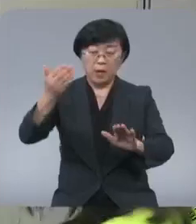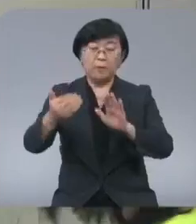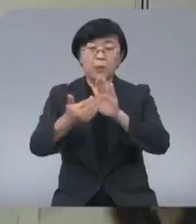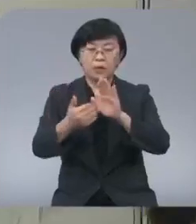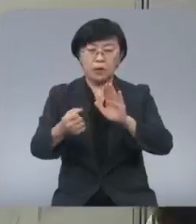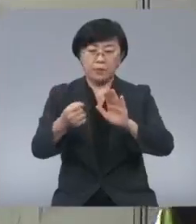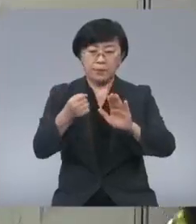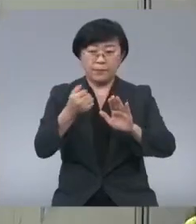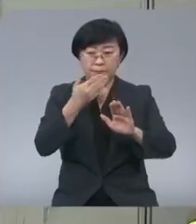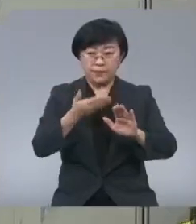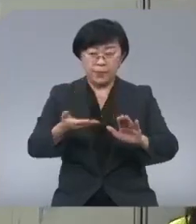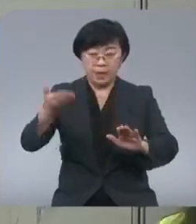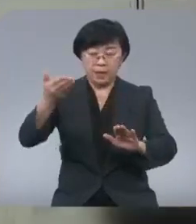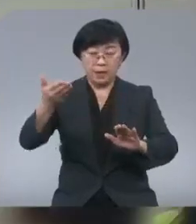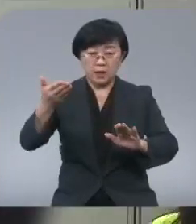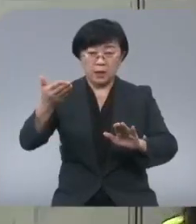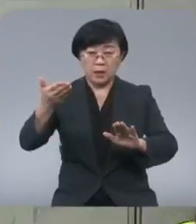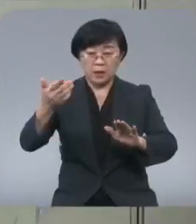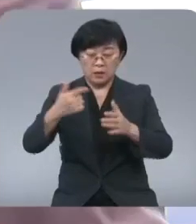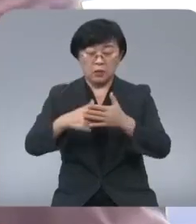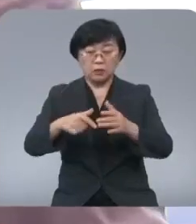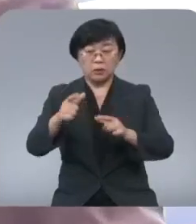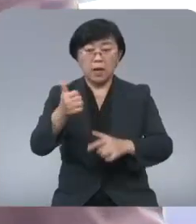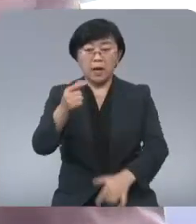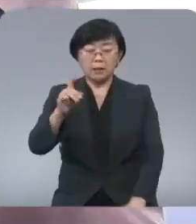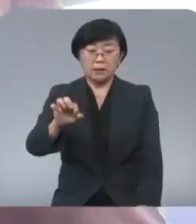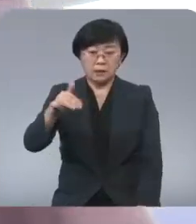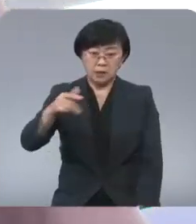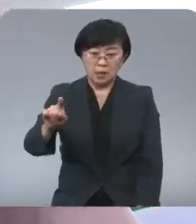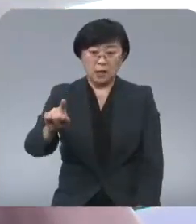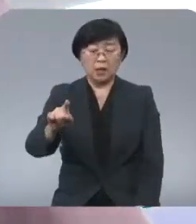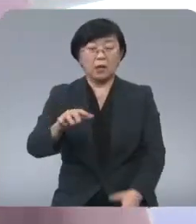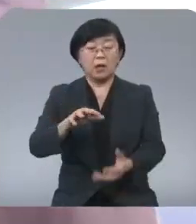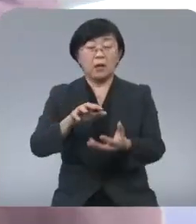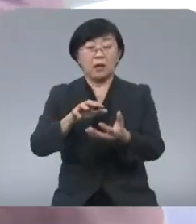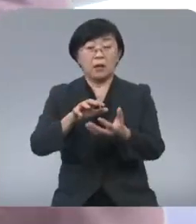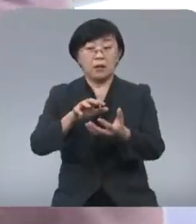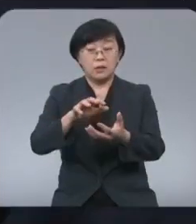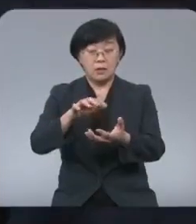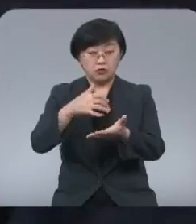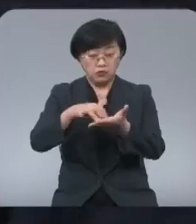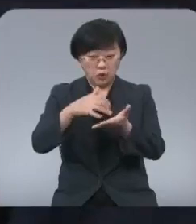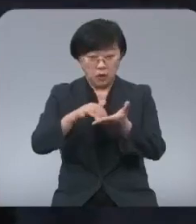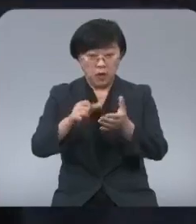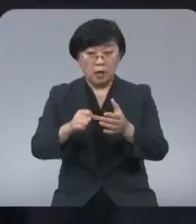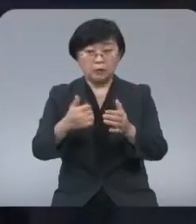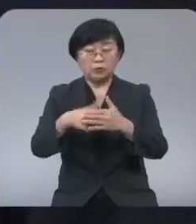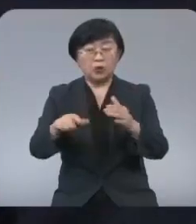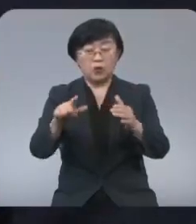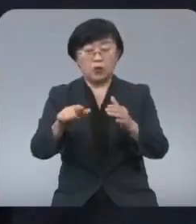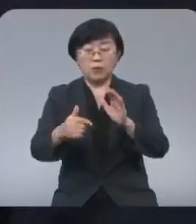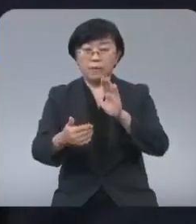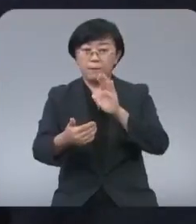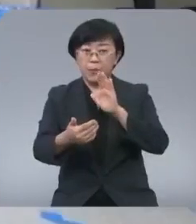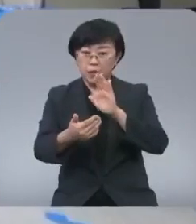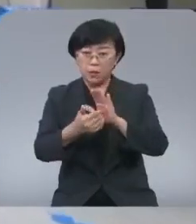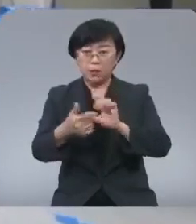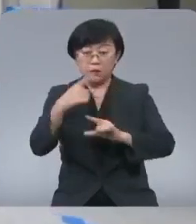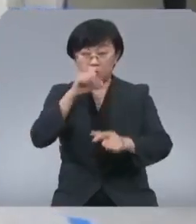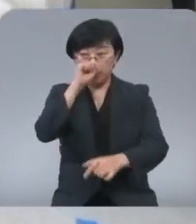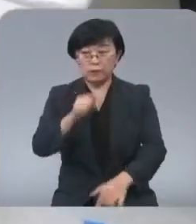접종의 횟수가 거듭이 되면 만들어지게 되는 항체의 양이나 그 질적인 측면이 더